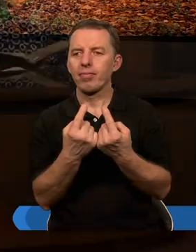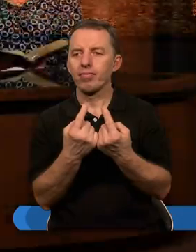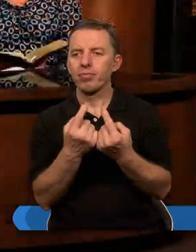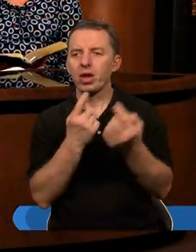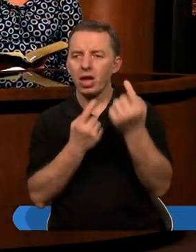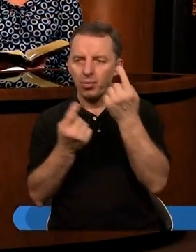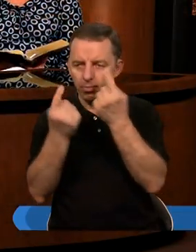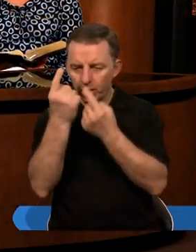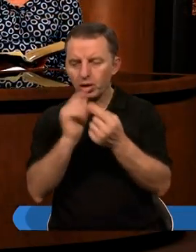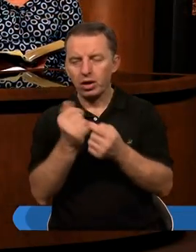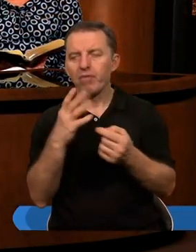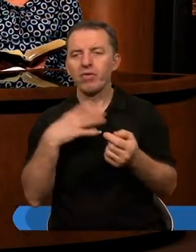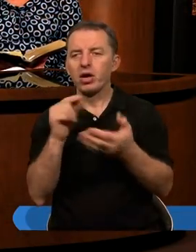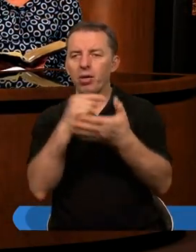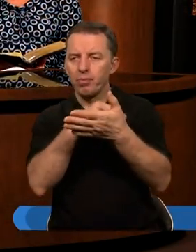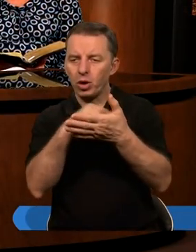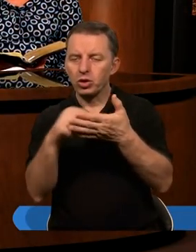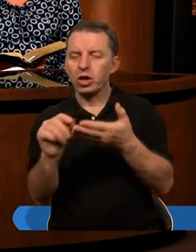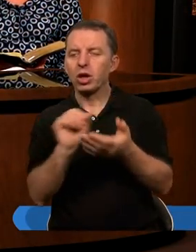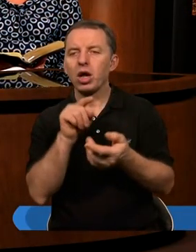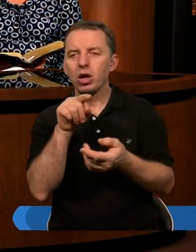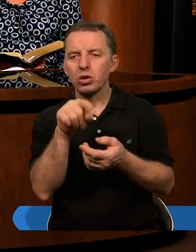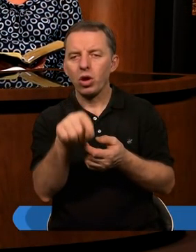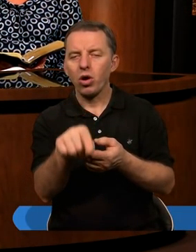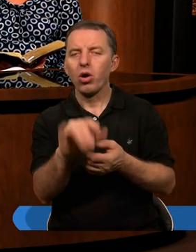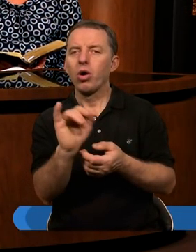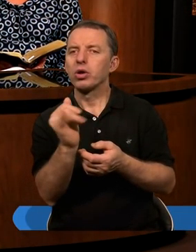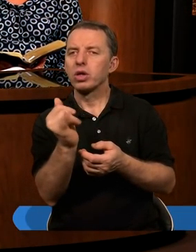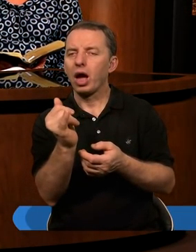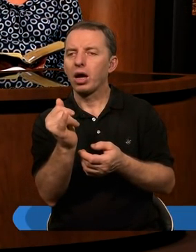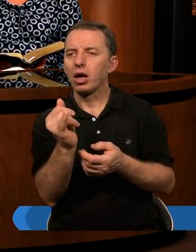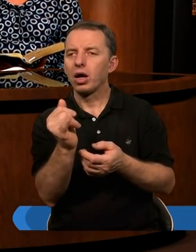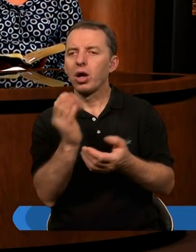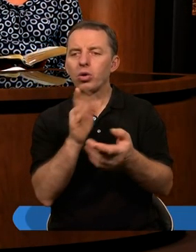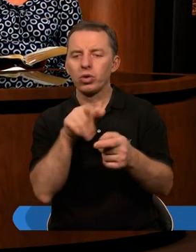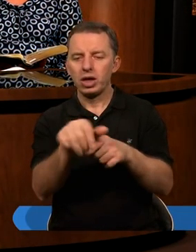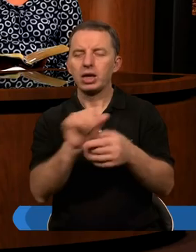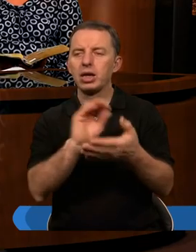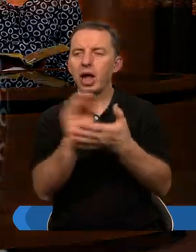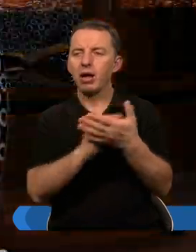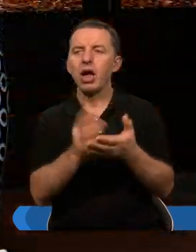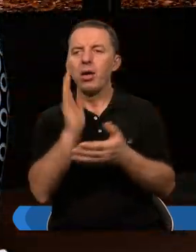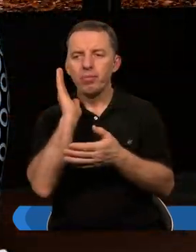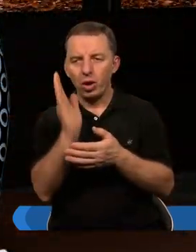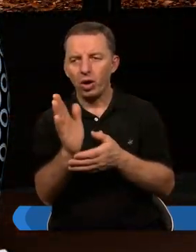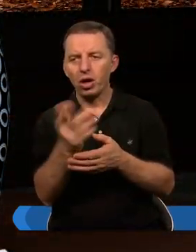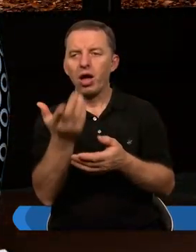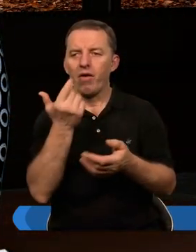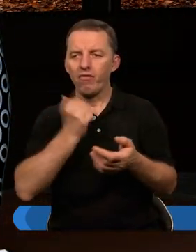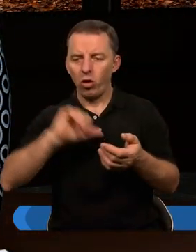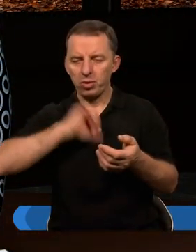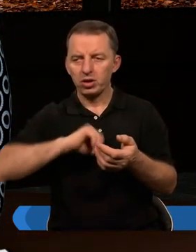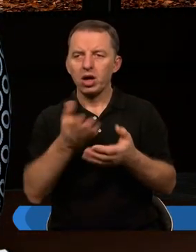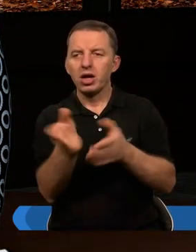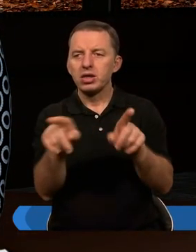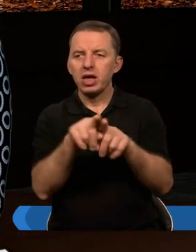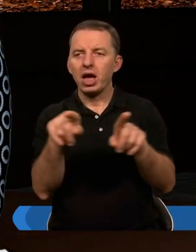Myślę, że warto podkreślenia jest też to, jak jest tutaj napisane, bądźcie wobec siebie